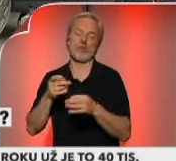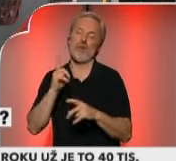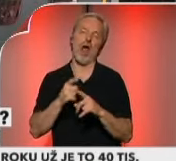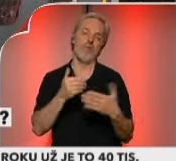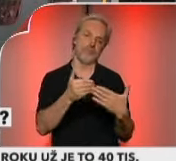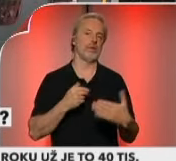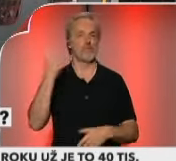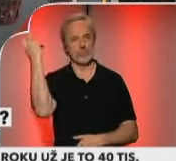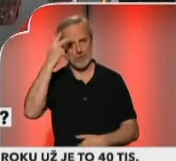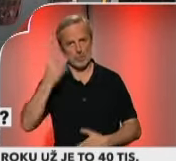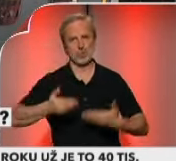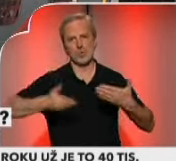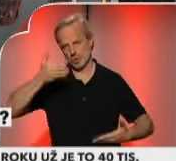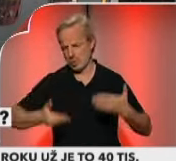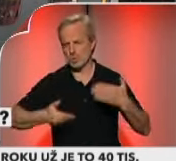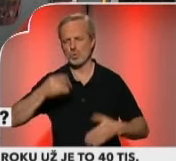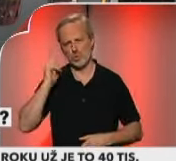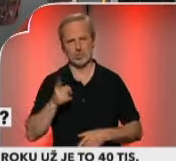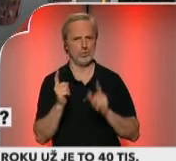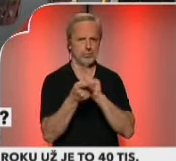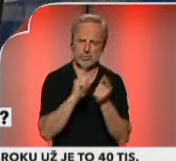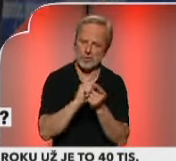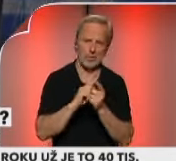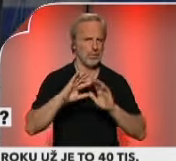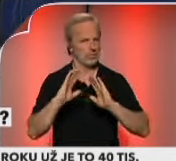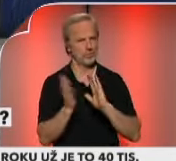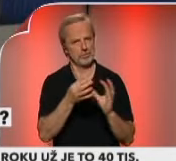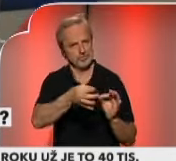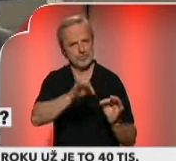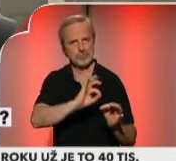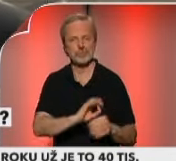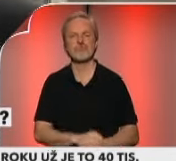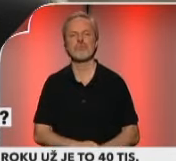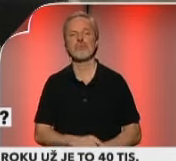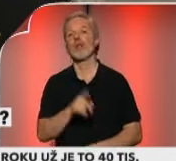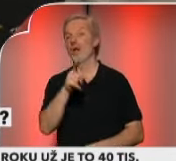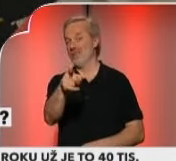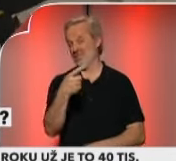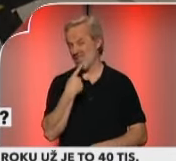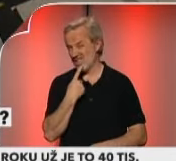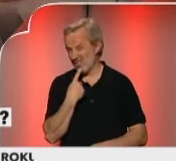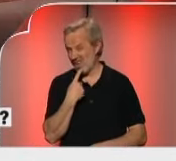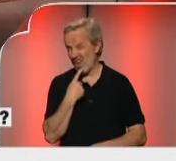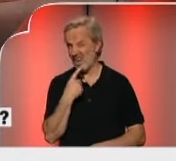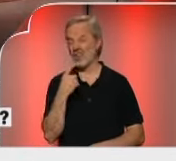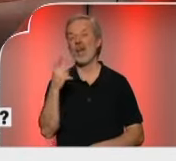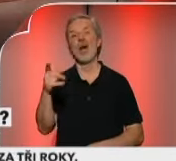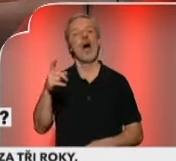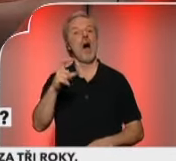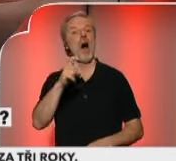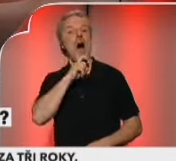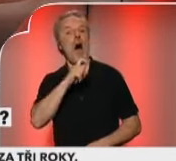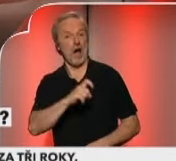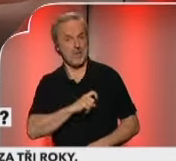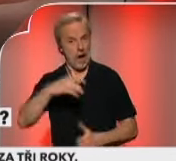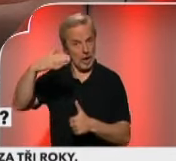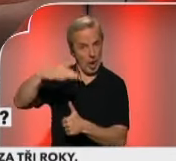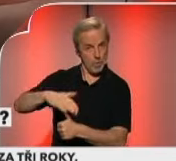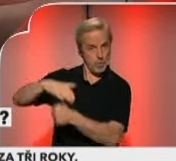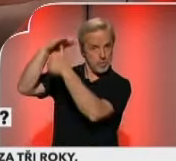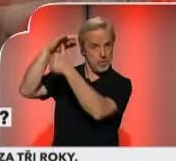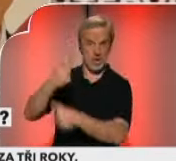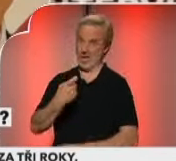také našich členů tedy sociálních demokratů v mandátovém tomu co říkáte že to bylo proti proti přání generálního štábu Ale